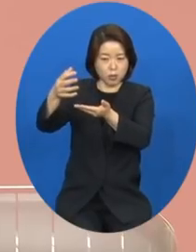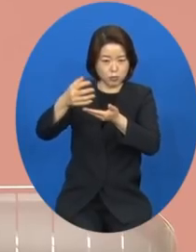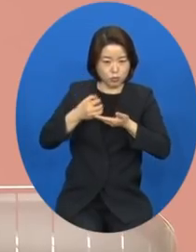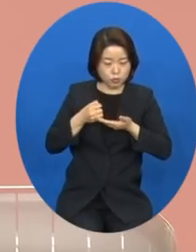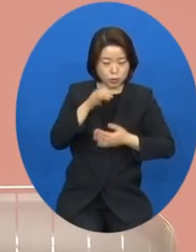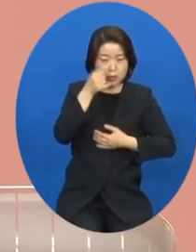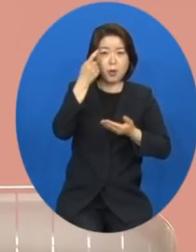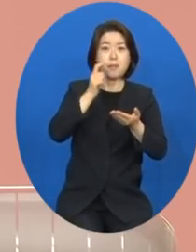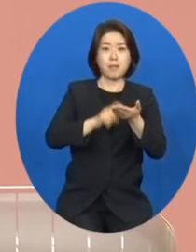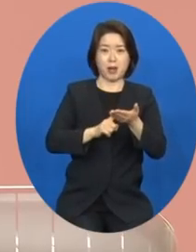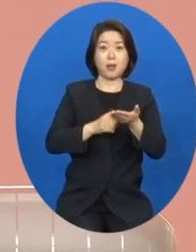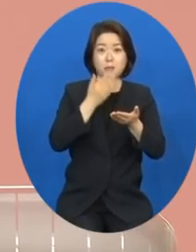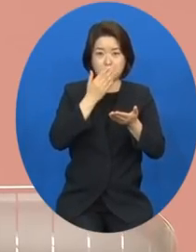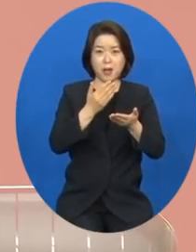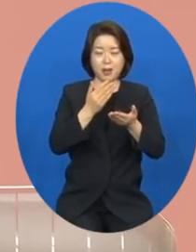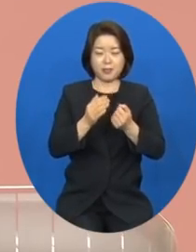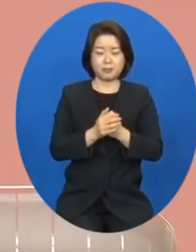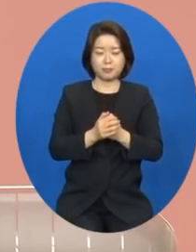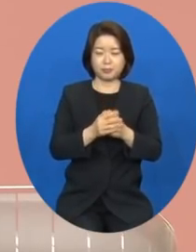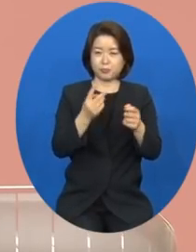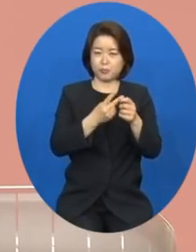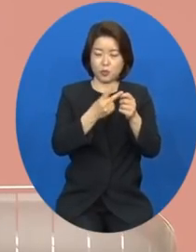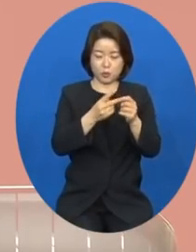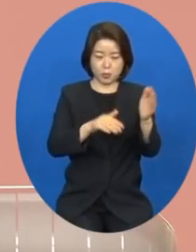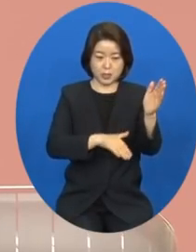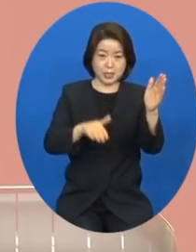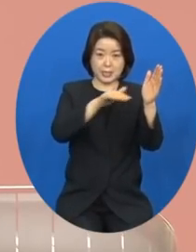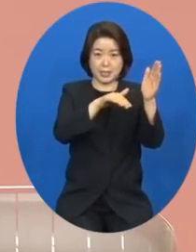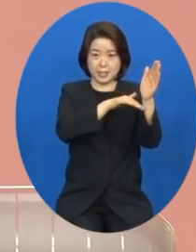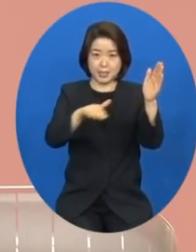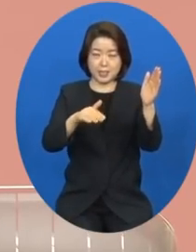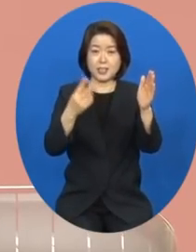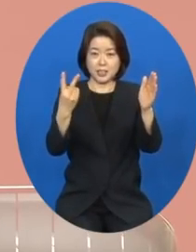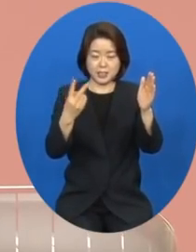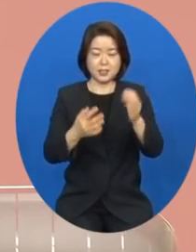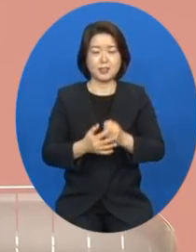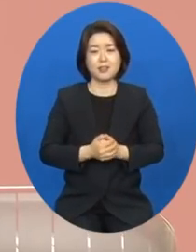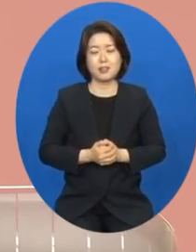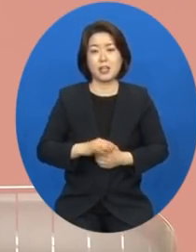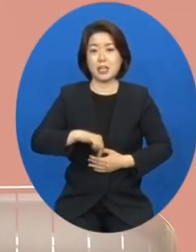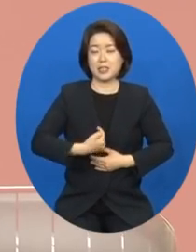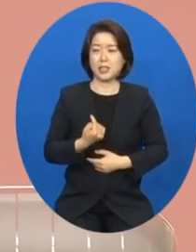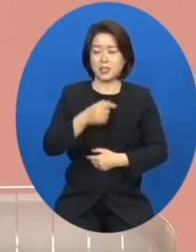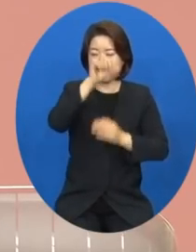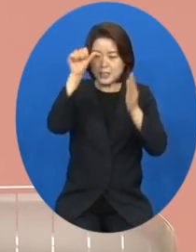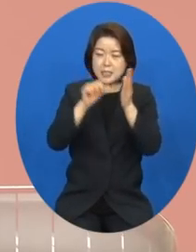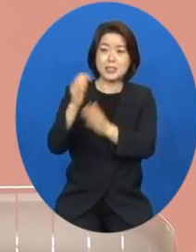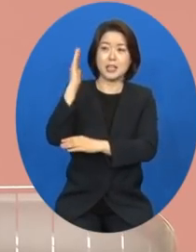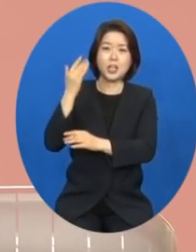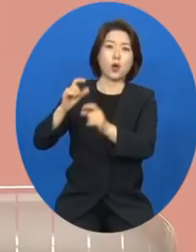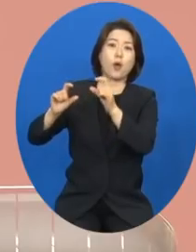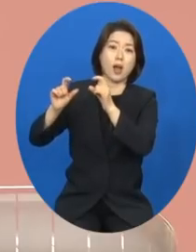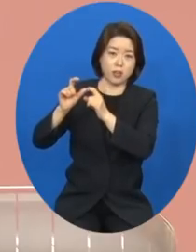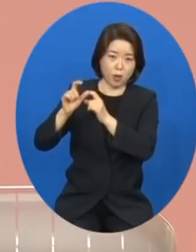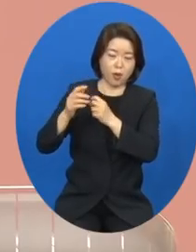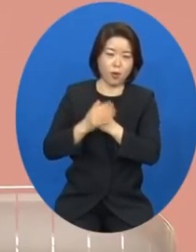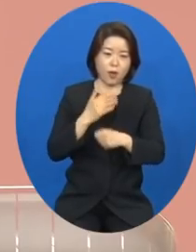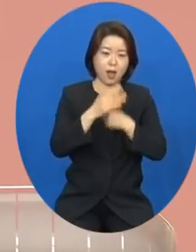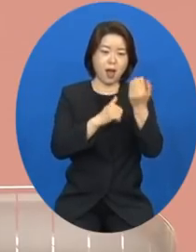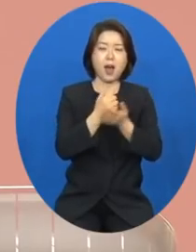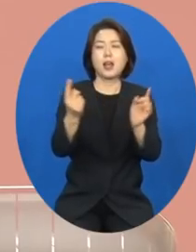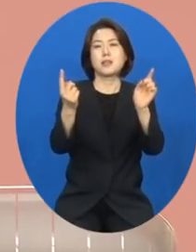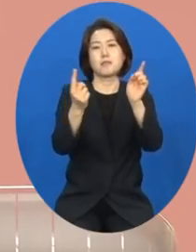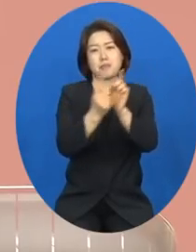발견하게 되실 거예요 두번째는 뭐냐면 두번째는 이겁니다 자신의 그냥 인생 이야기와 더불어서 하나님의 만난